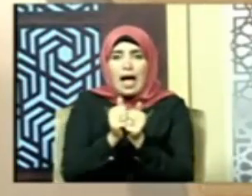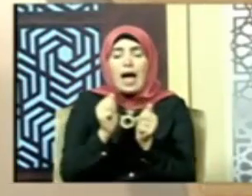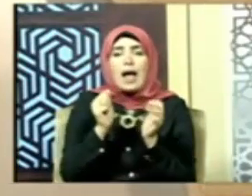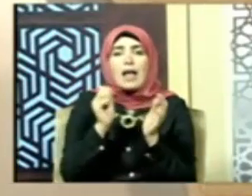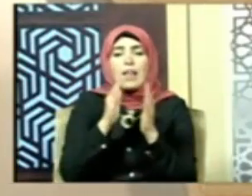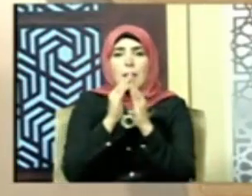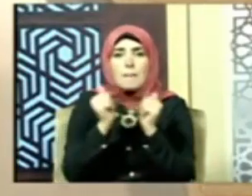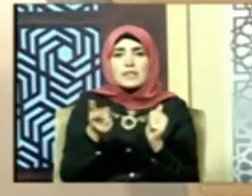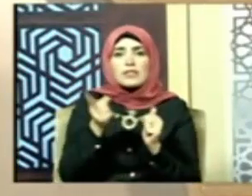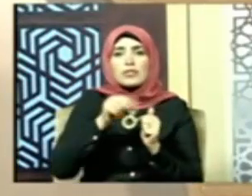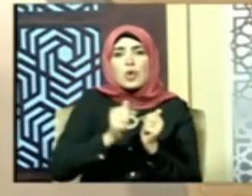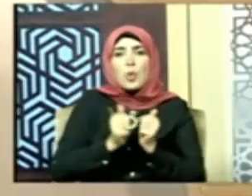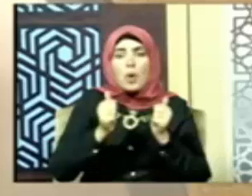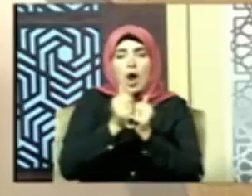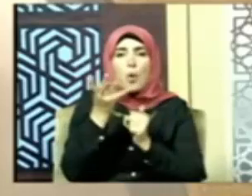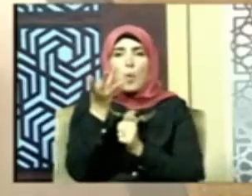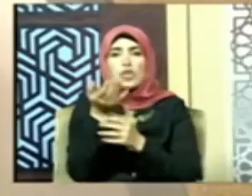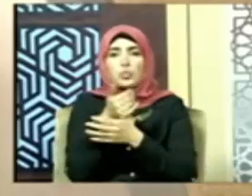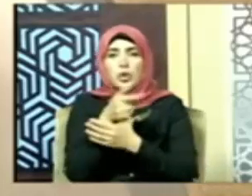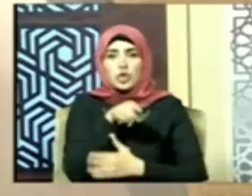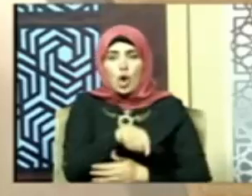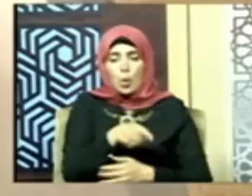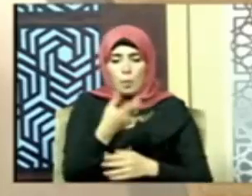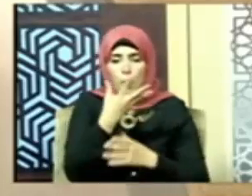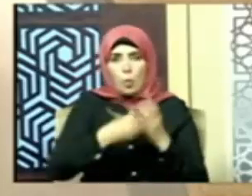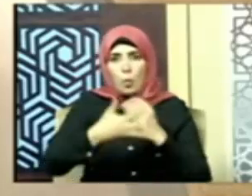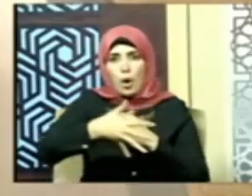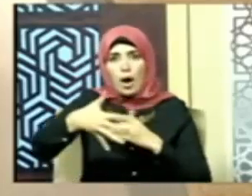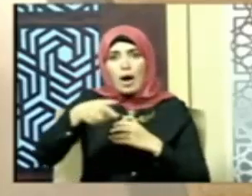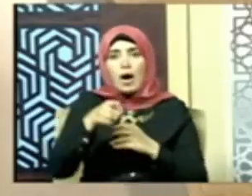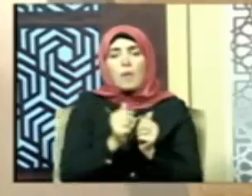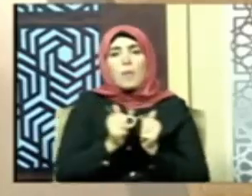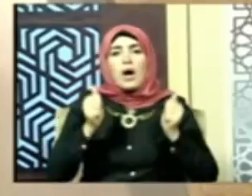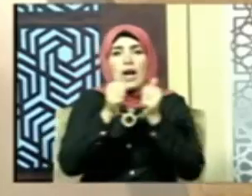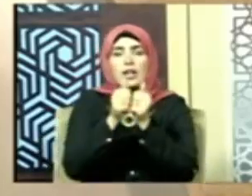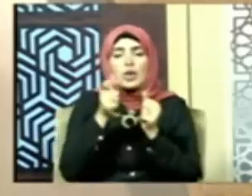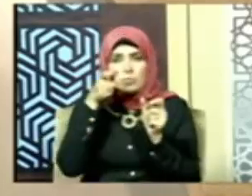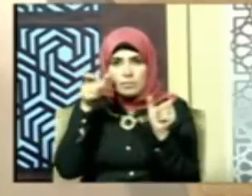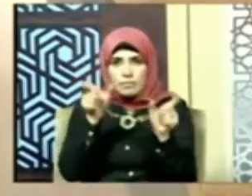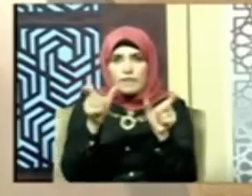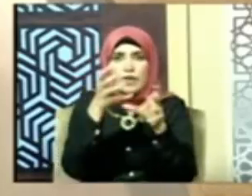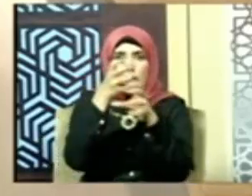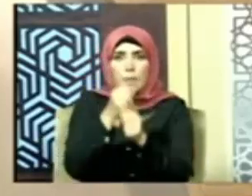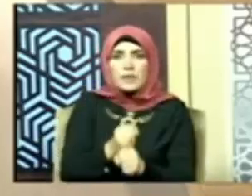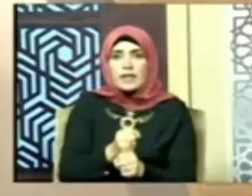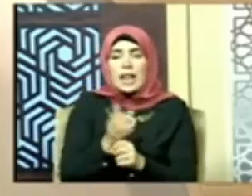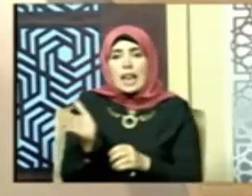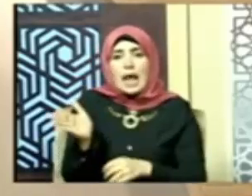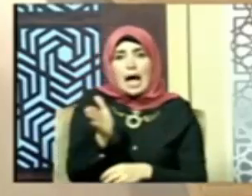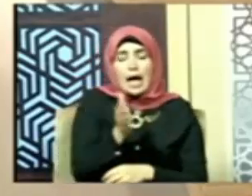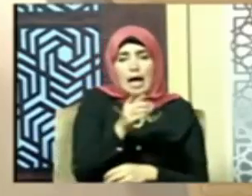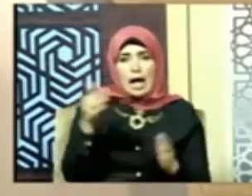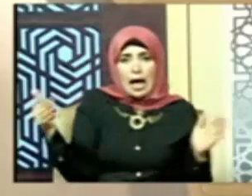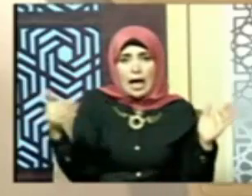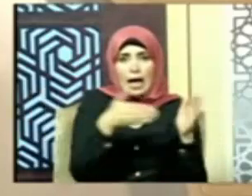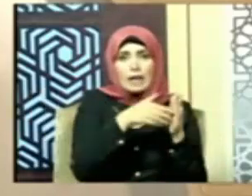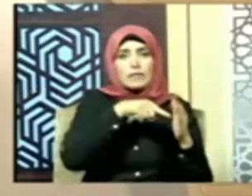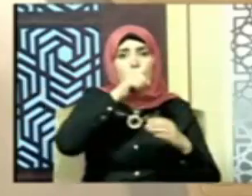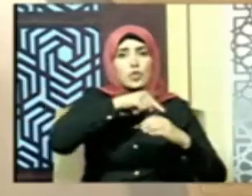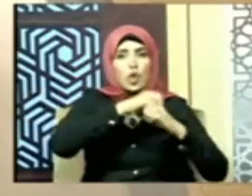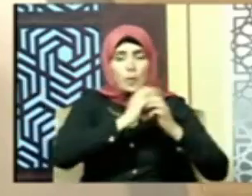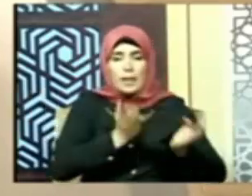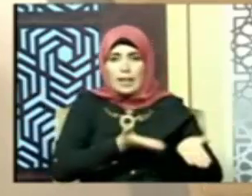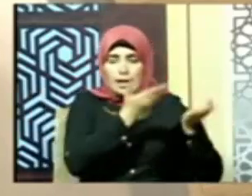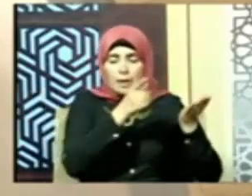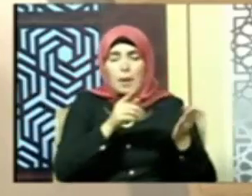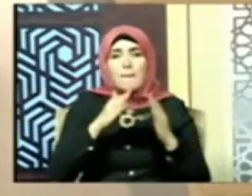وأزواجهم وأهليهم في رباط إلى يوم القيامة؟ مصر بلد الإيمان